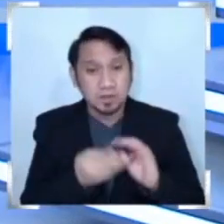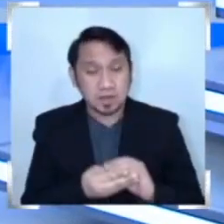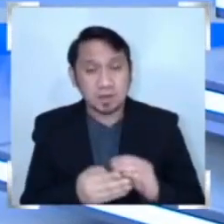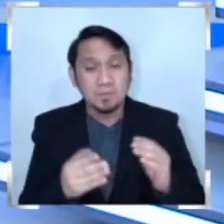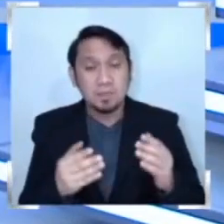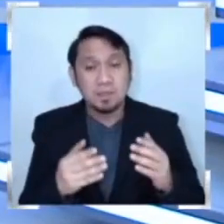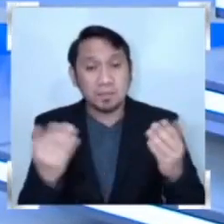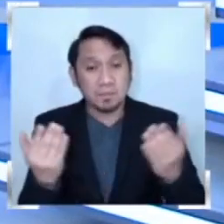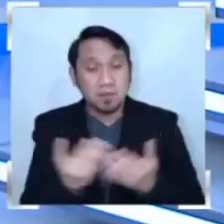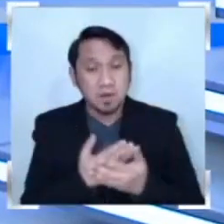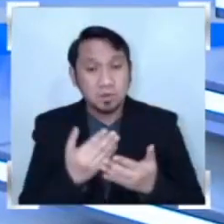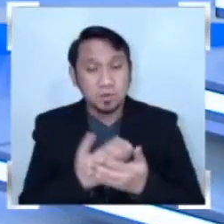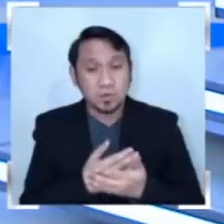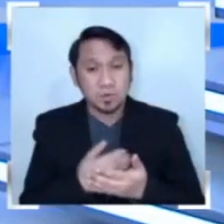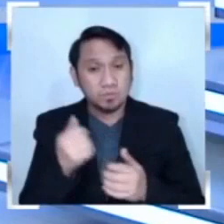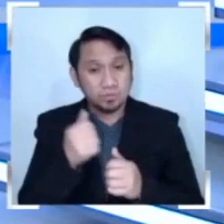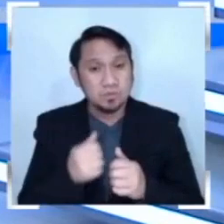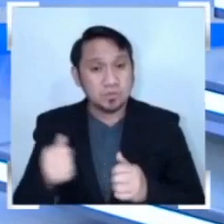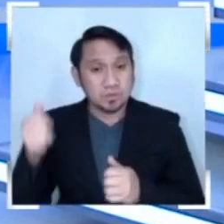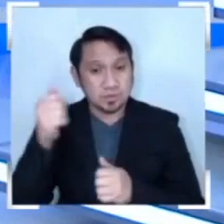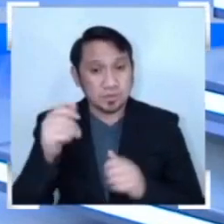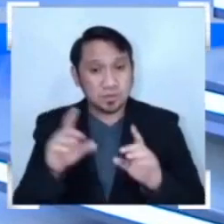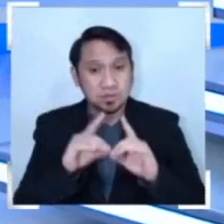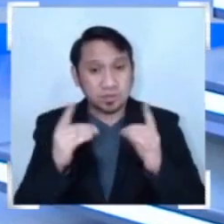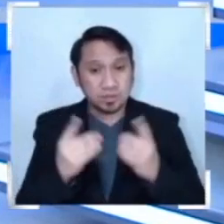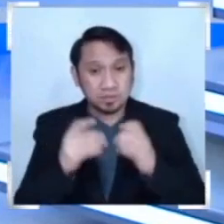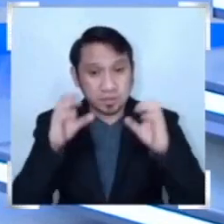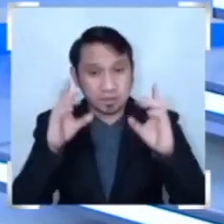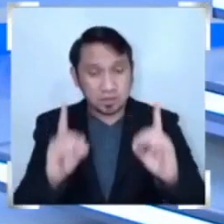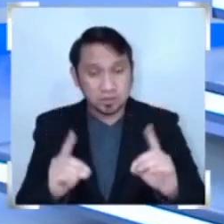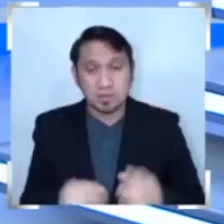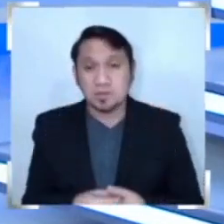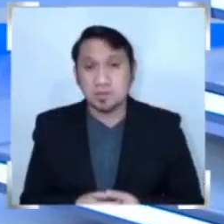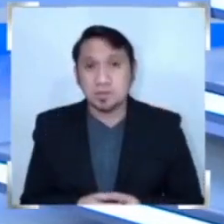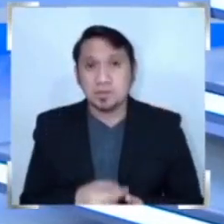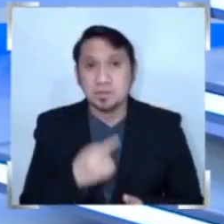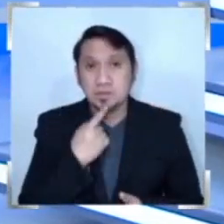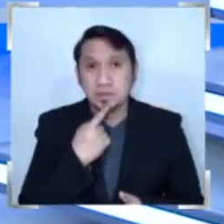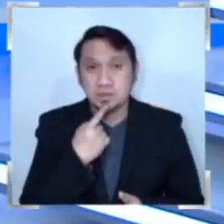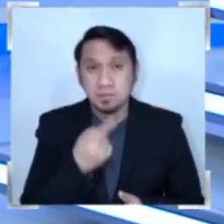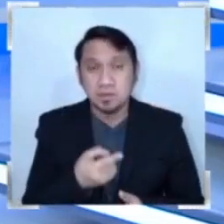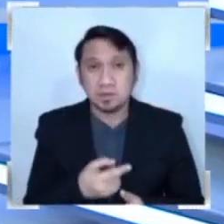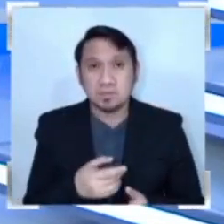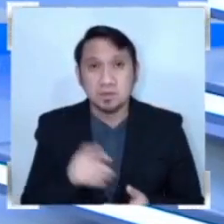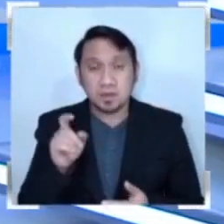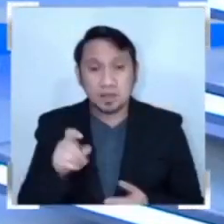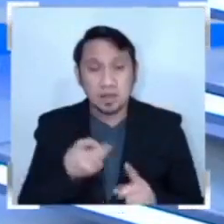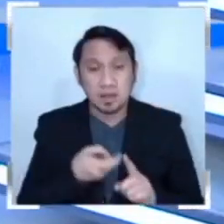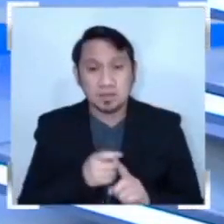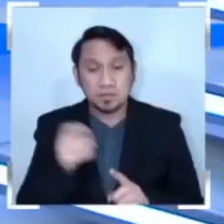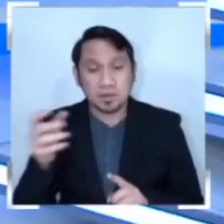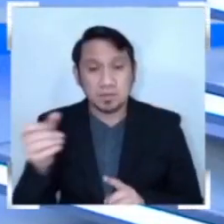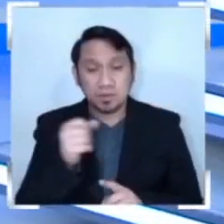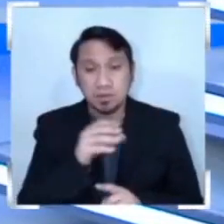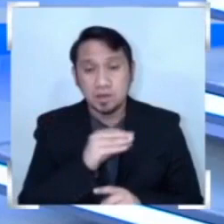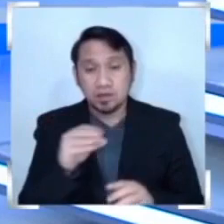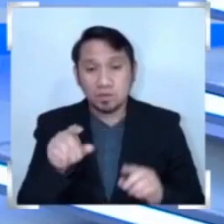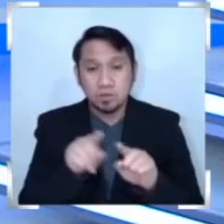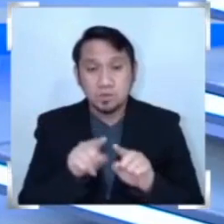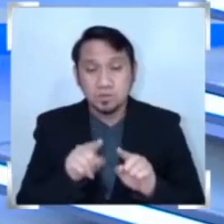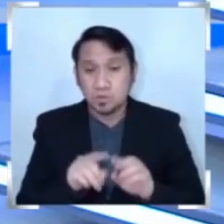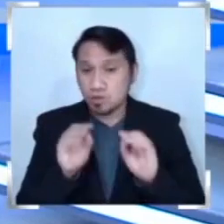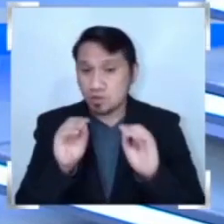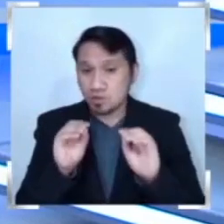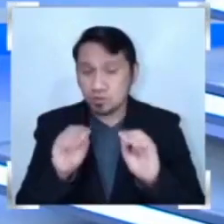kagawaran. Para naman sa Teachers Dignity Coalition, dapat galing sa sektor nila at nagturo sa public school ang sunod